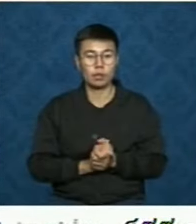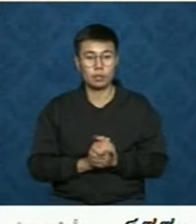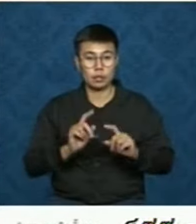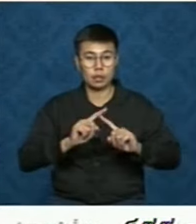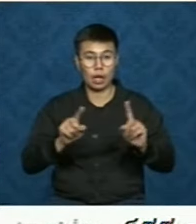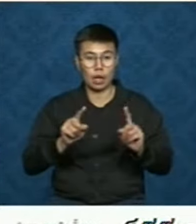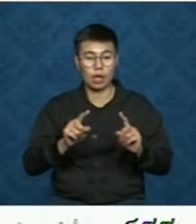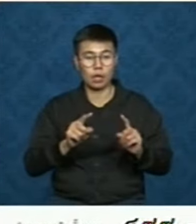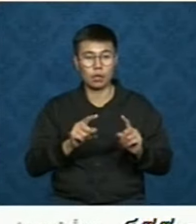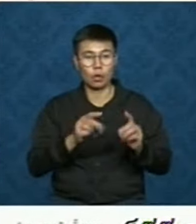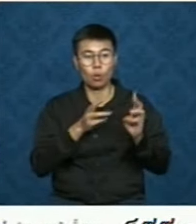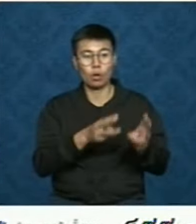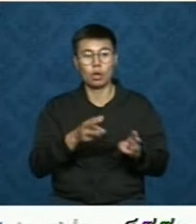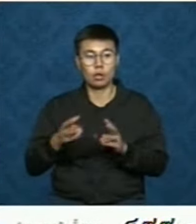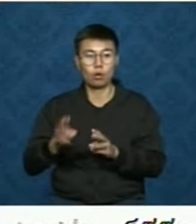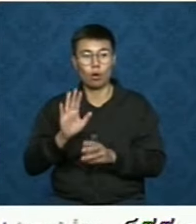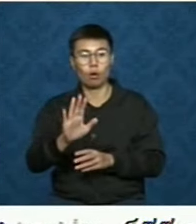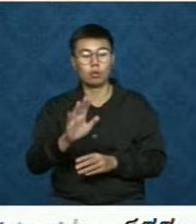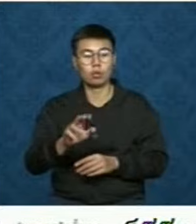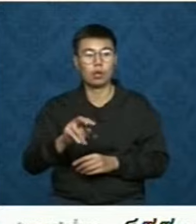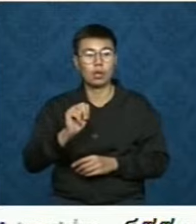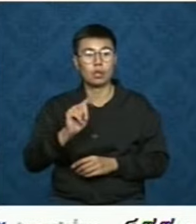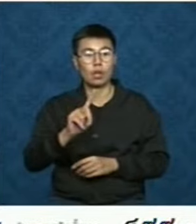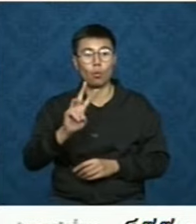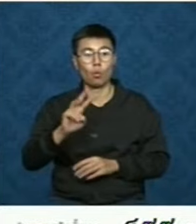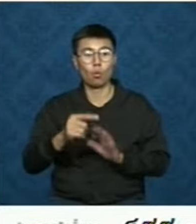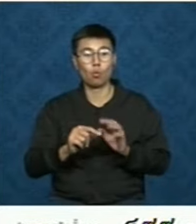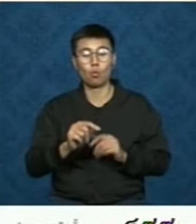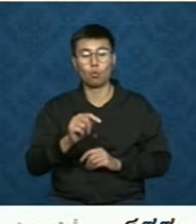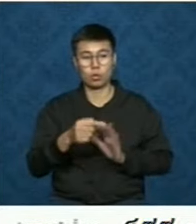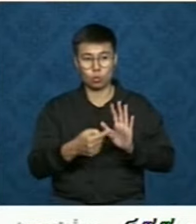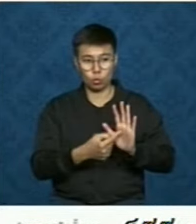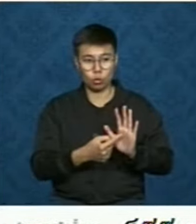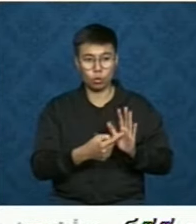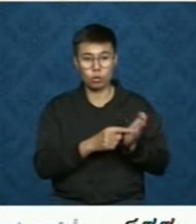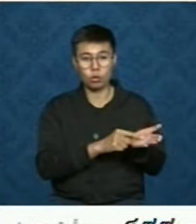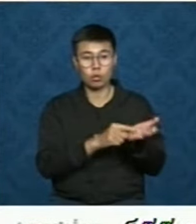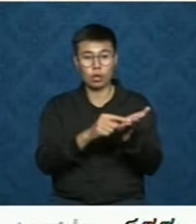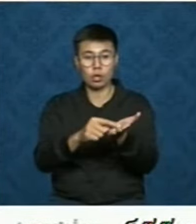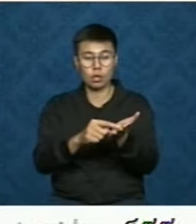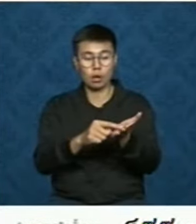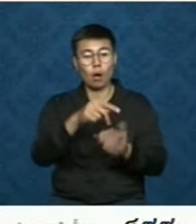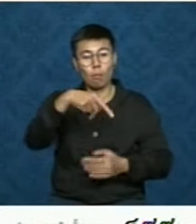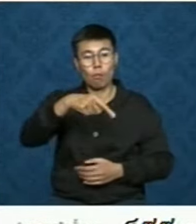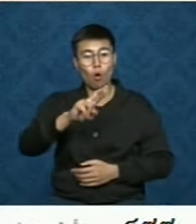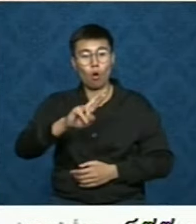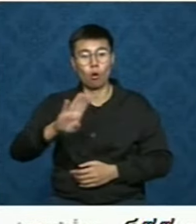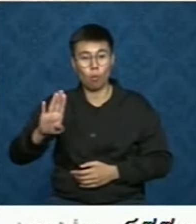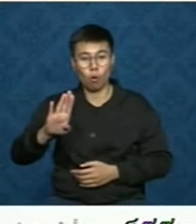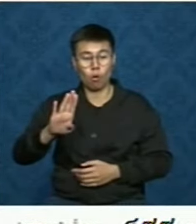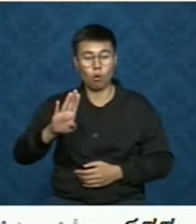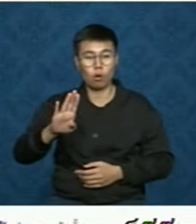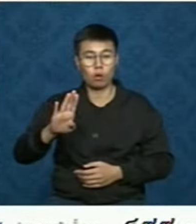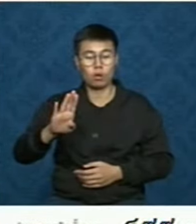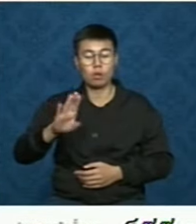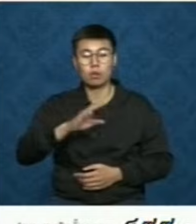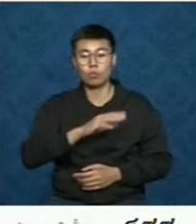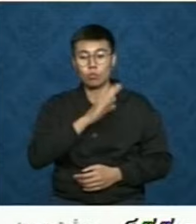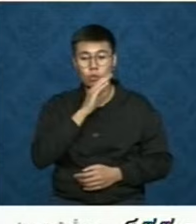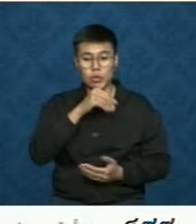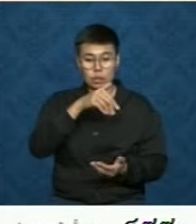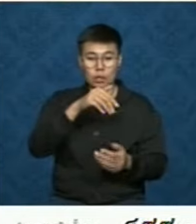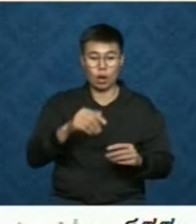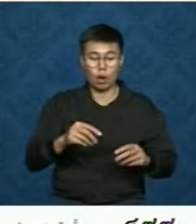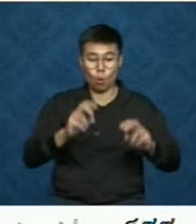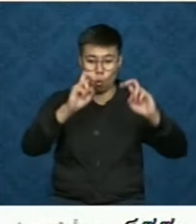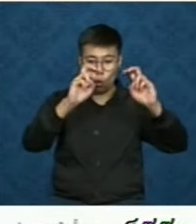เป็นอย่างที่คุณวุฒิเสนอถ้าพรบใดที่เป็นหลักการเหมือนกันนะ